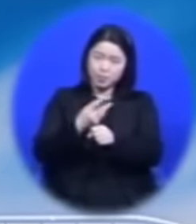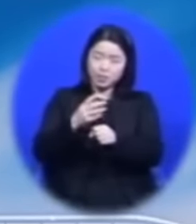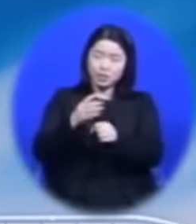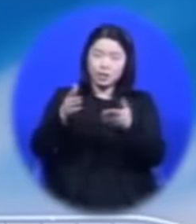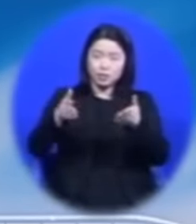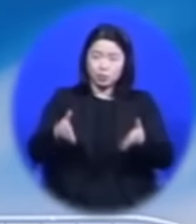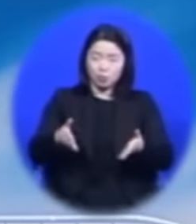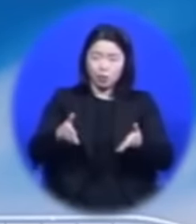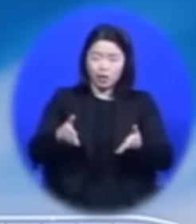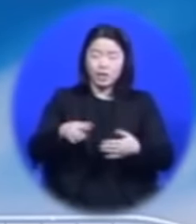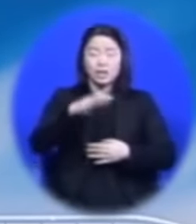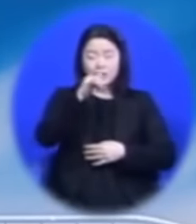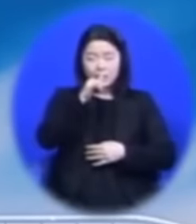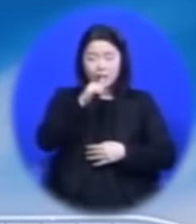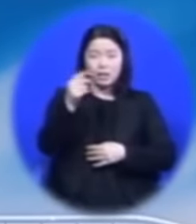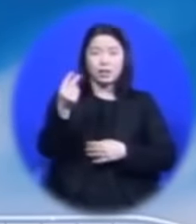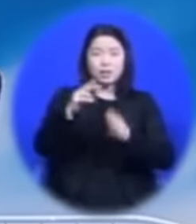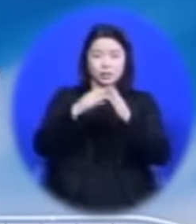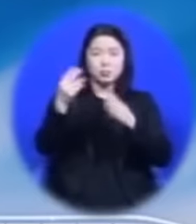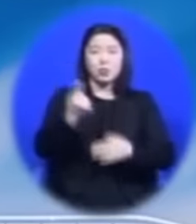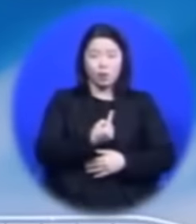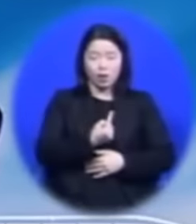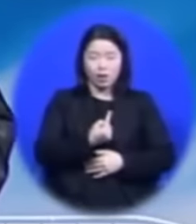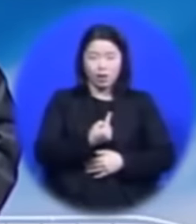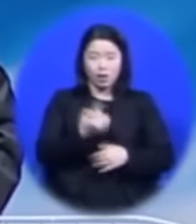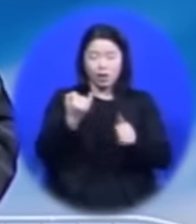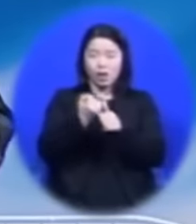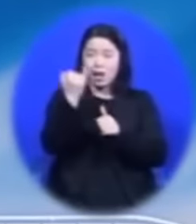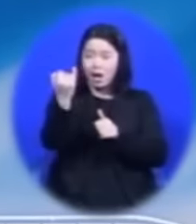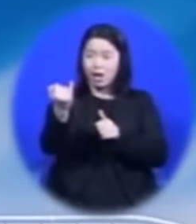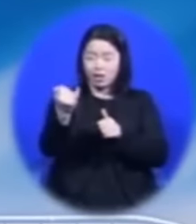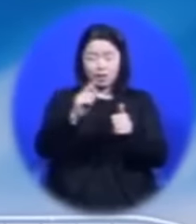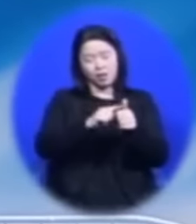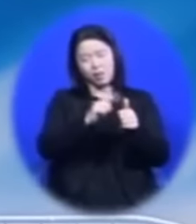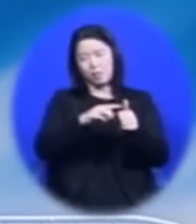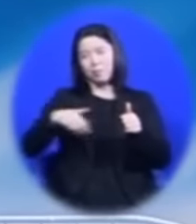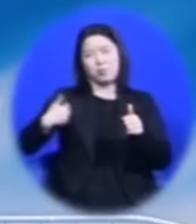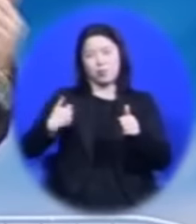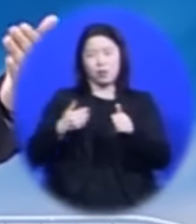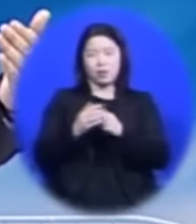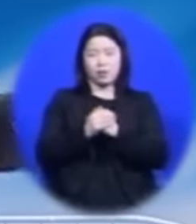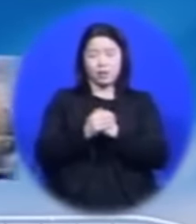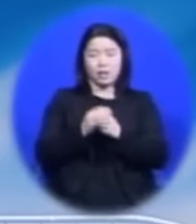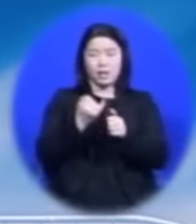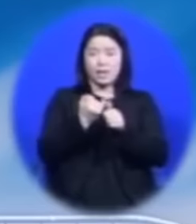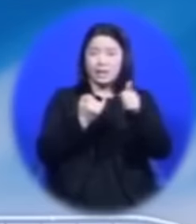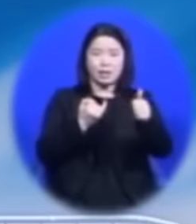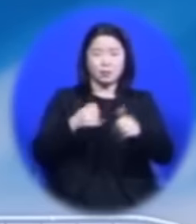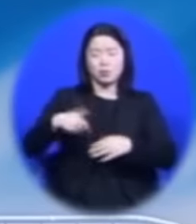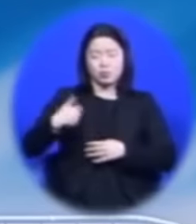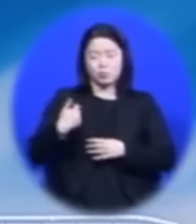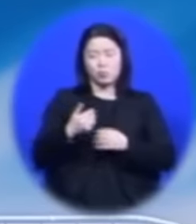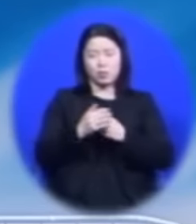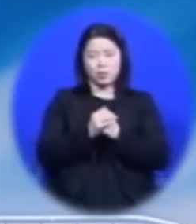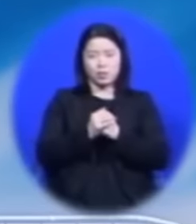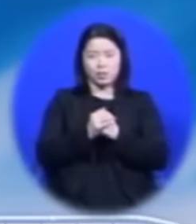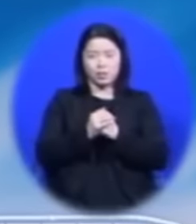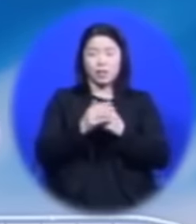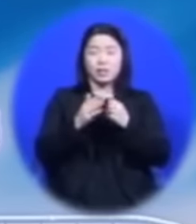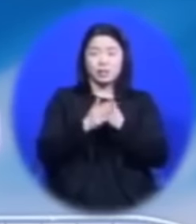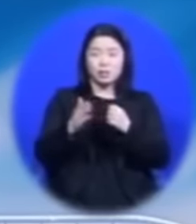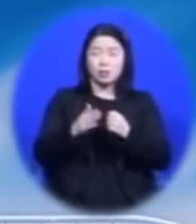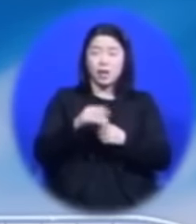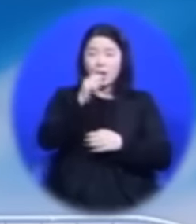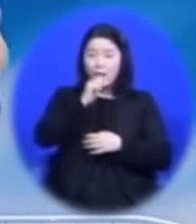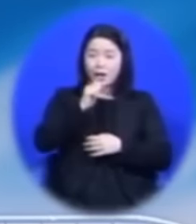지내고 돌아오곤 했습니다. 그런데 아내가 남편을 몰라보는 거예요. 남편인 줄로 모르는 겁니다. 그냥